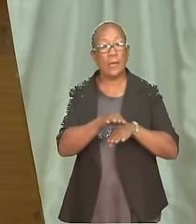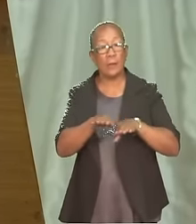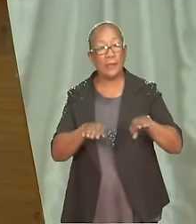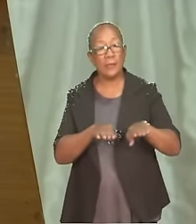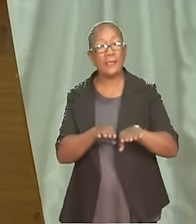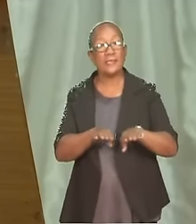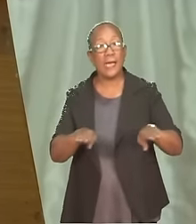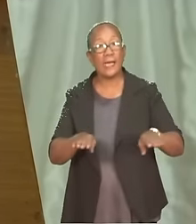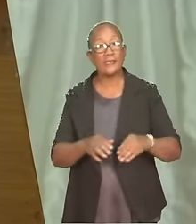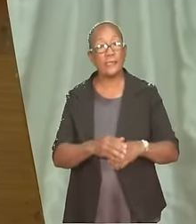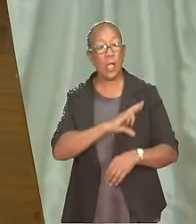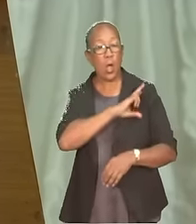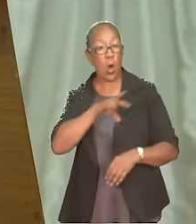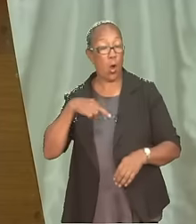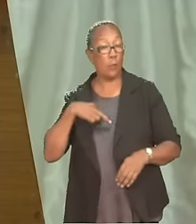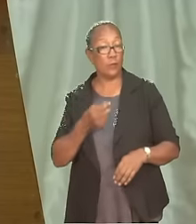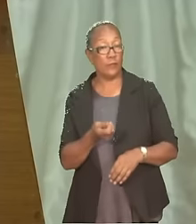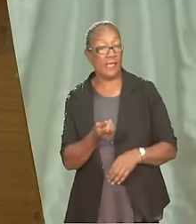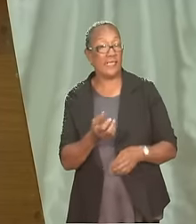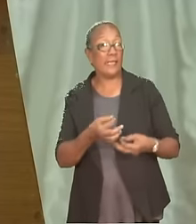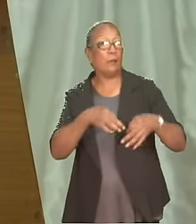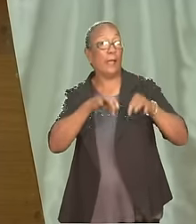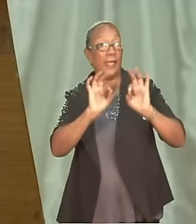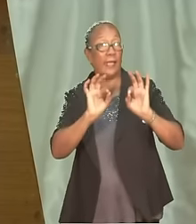ons financieel beleid.